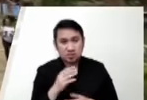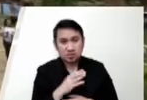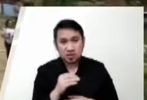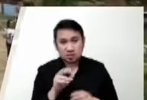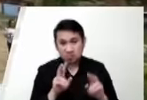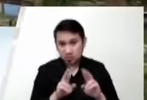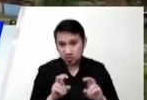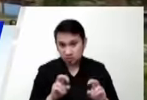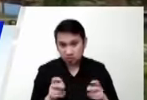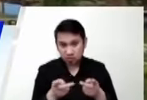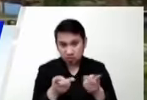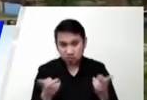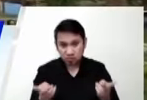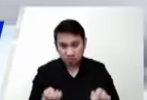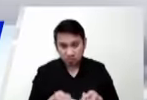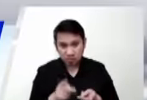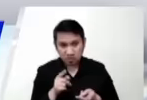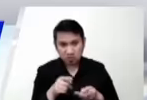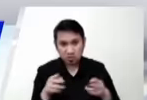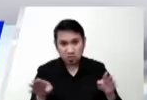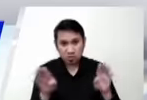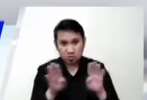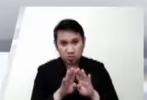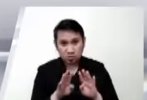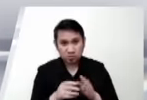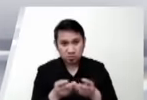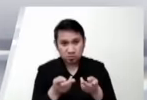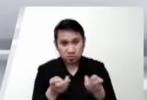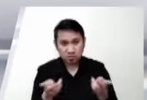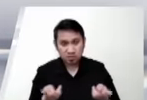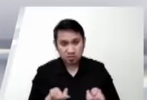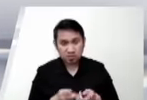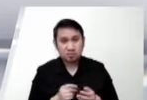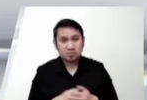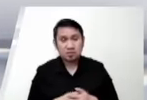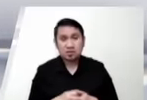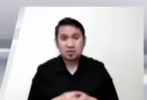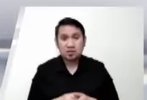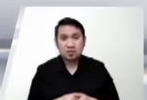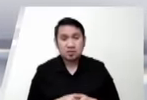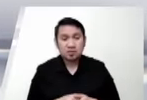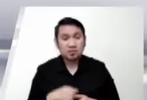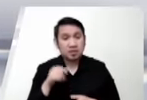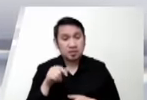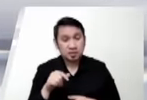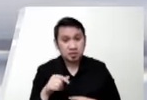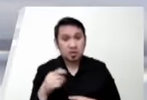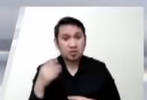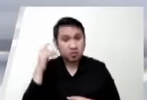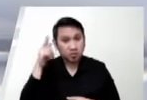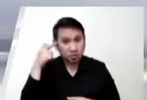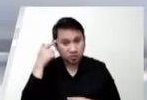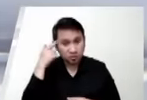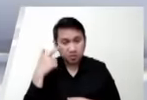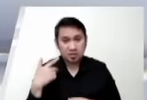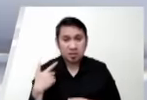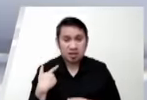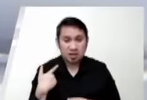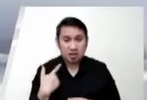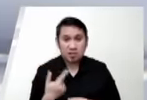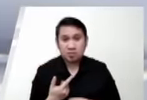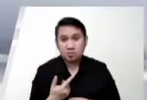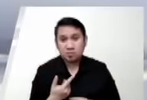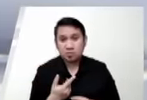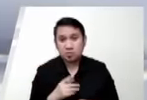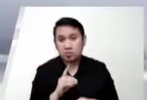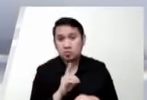para ipatupad ang closure order. Under the local government code, it's the municipal government that has the primary duty to issue the